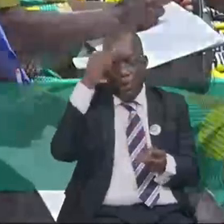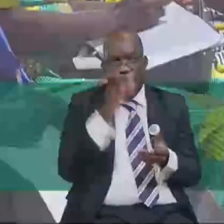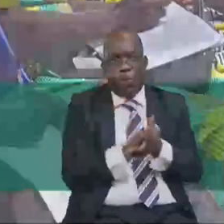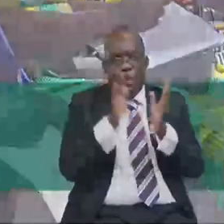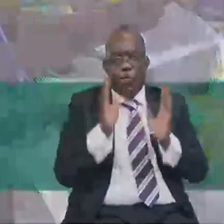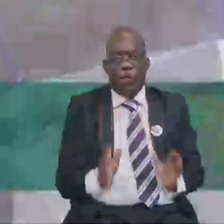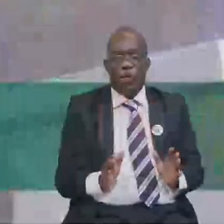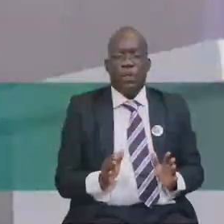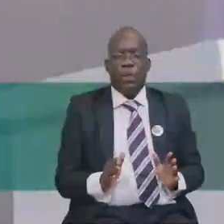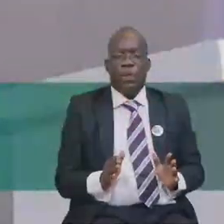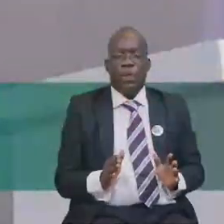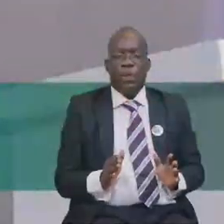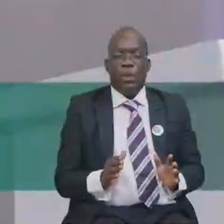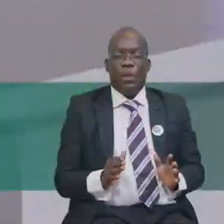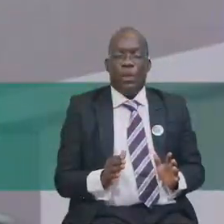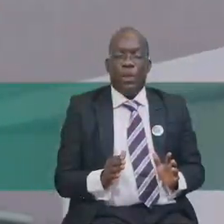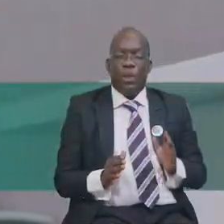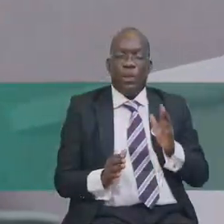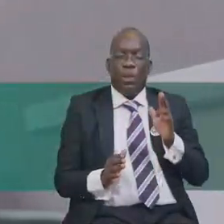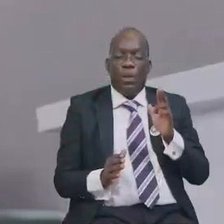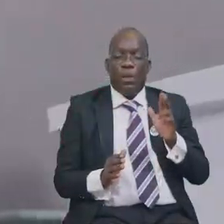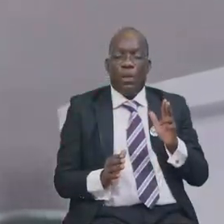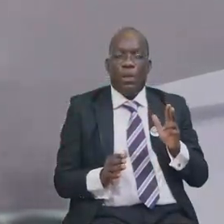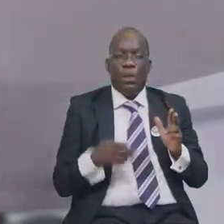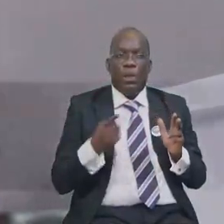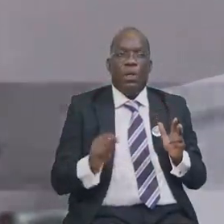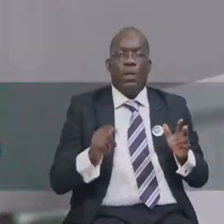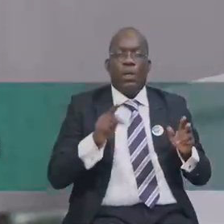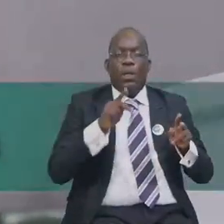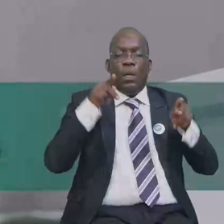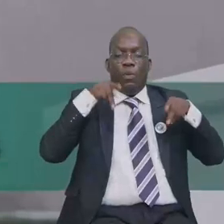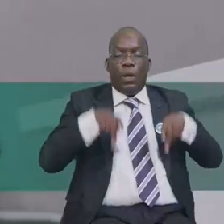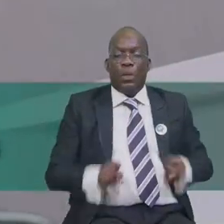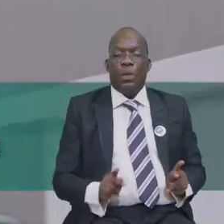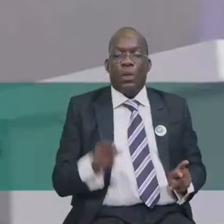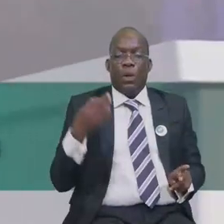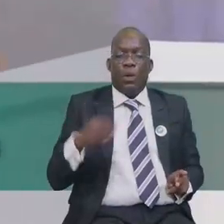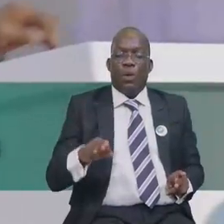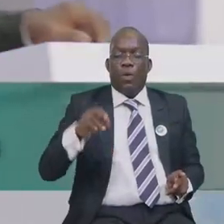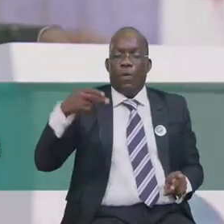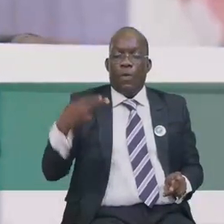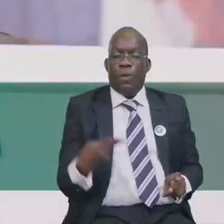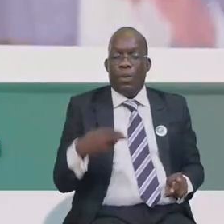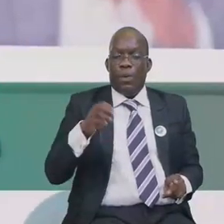monde entier. Troisièmement, c'est la personnalisation de la guérison d'Ézéchias